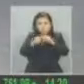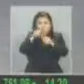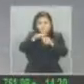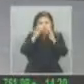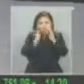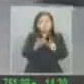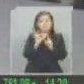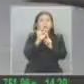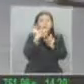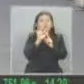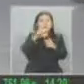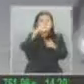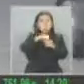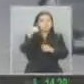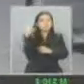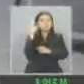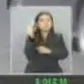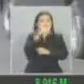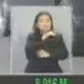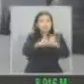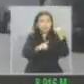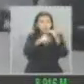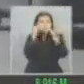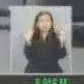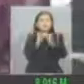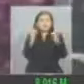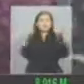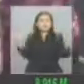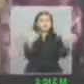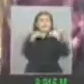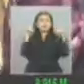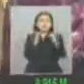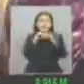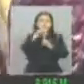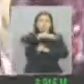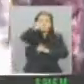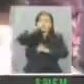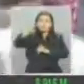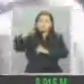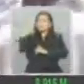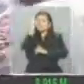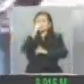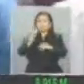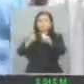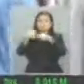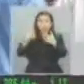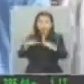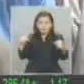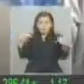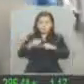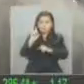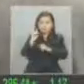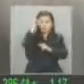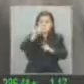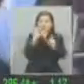ปากีสถานที่มาท่องเที่ยวเนื่องจากอากาศดีและทิวทัศน์งดงามแต่หลังจากที่เมืองอับบอตบัตกลายเป็นข่าวดัง